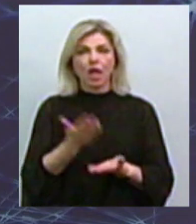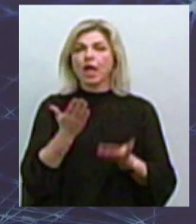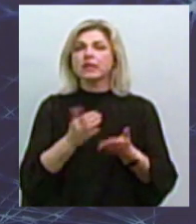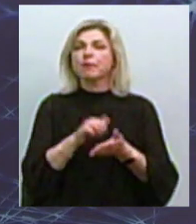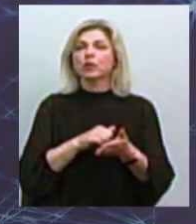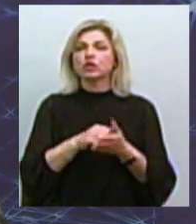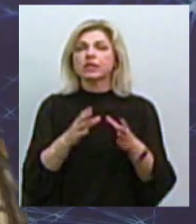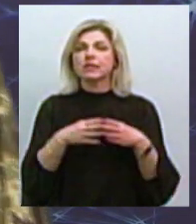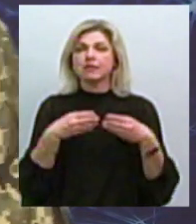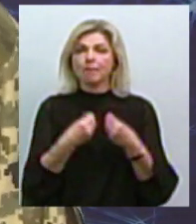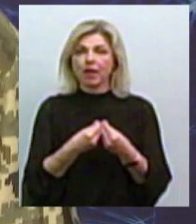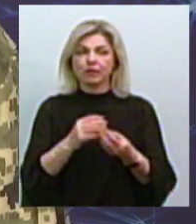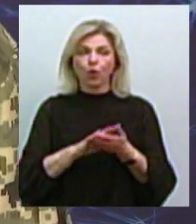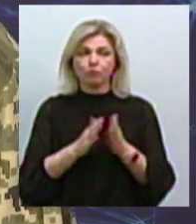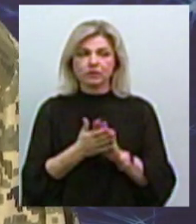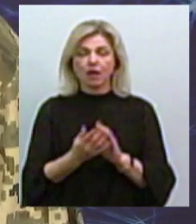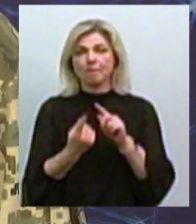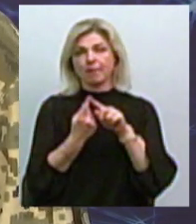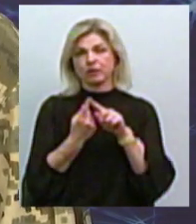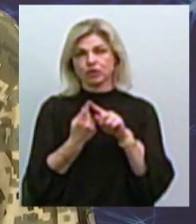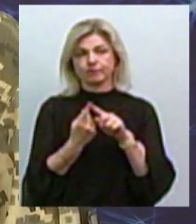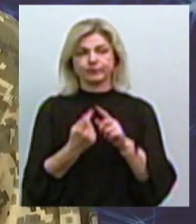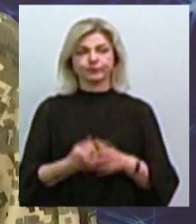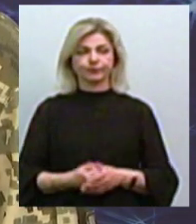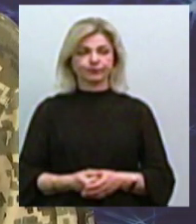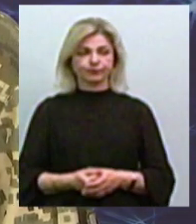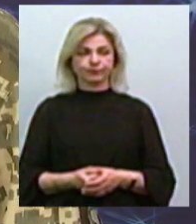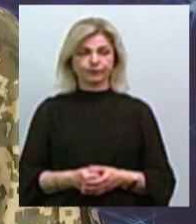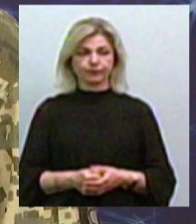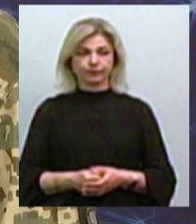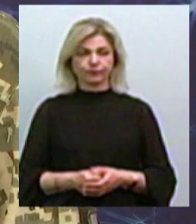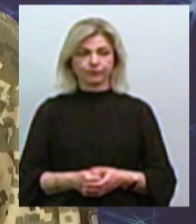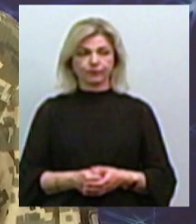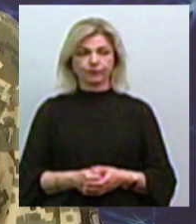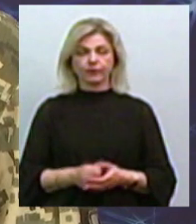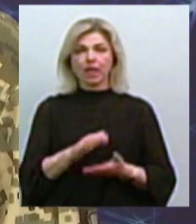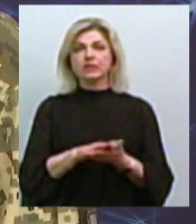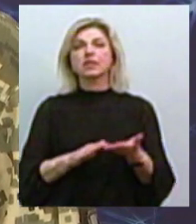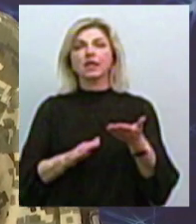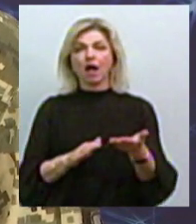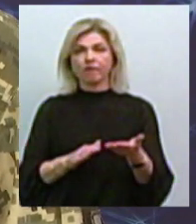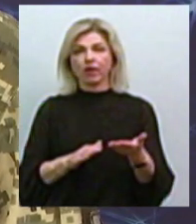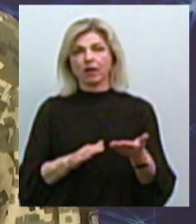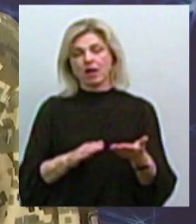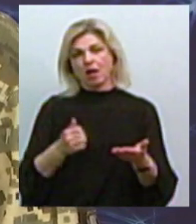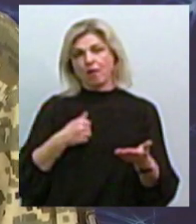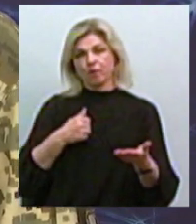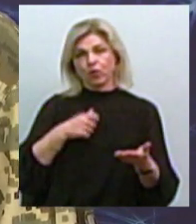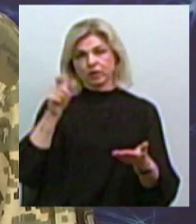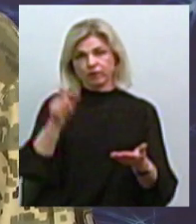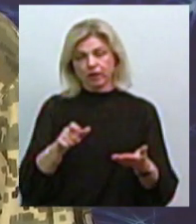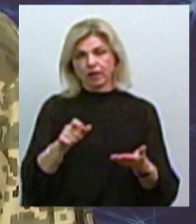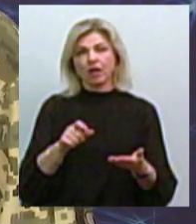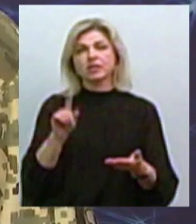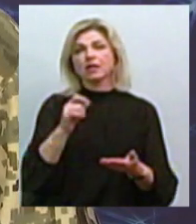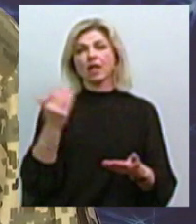обставинами, перше – це довідка, заява призовника, так як відстрочка за сімейними обставинами дається призовникам за